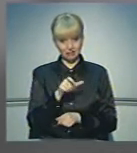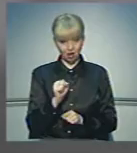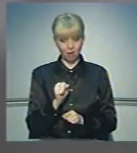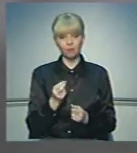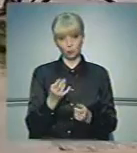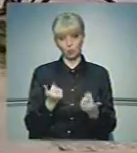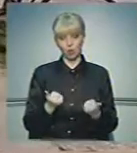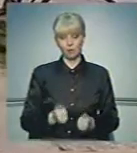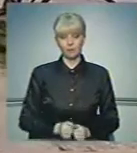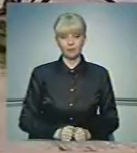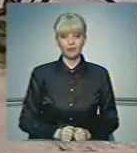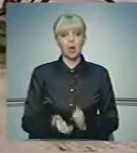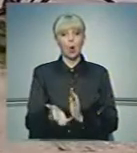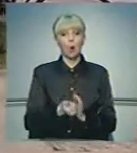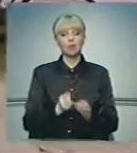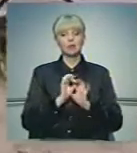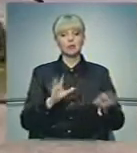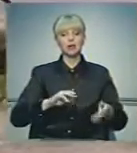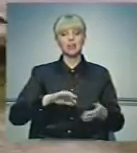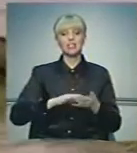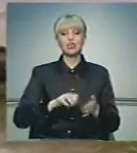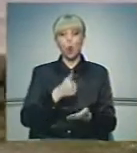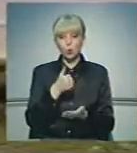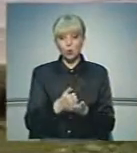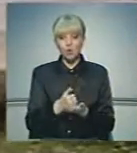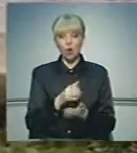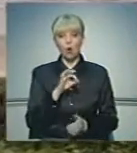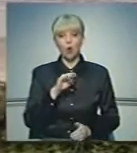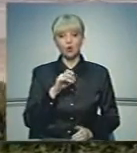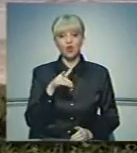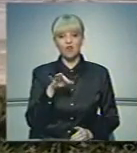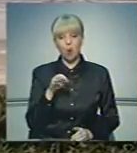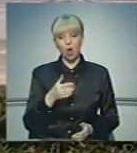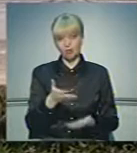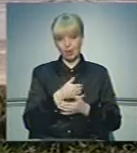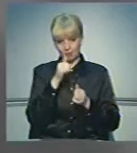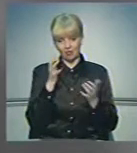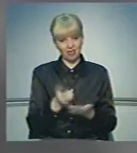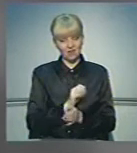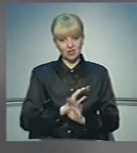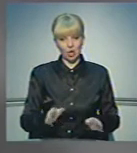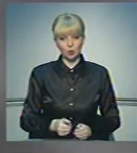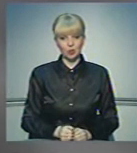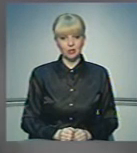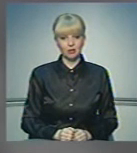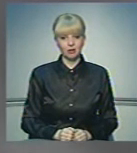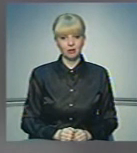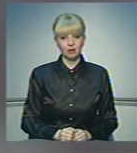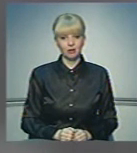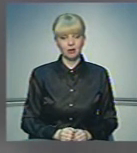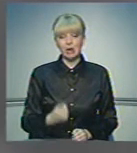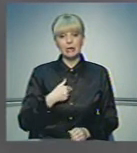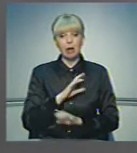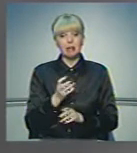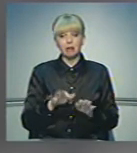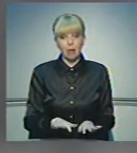Ну, так. Да. Отримати коментар сільського голови Оживого нам не вдалося. Я не на місці,